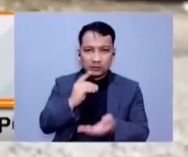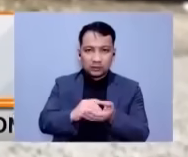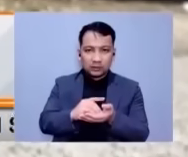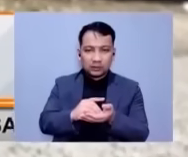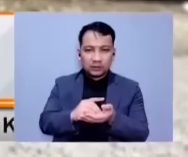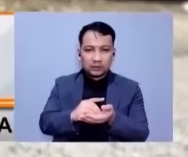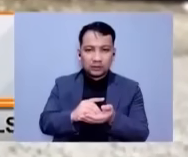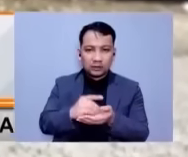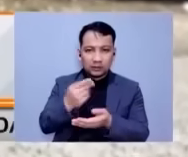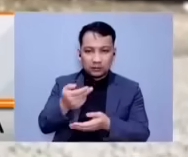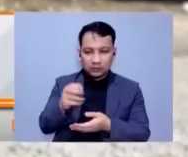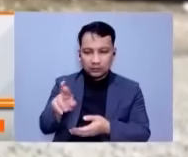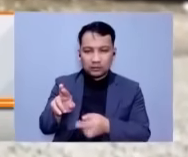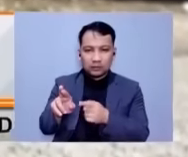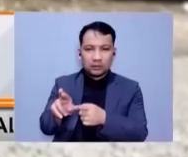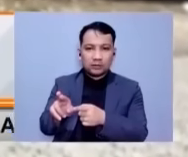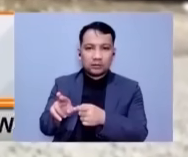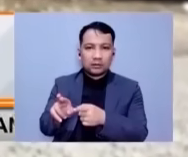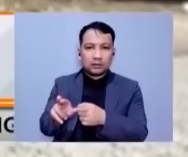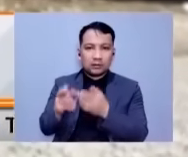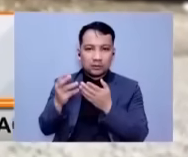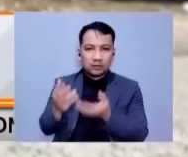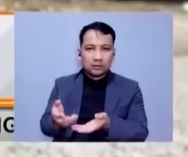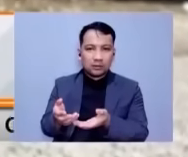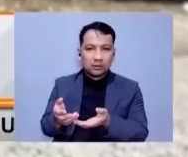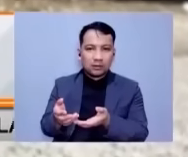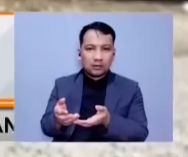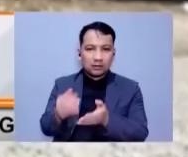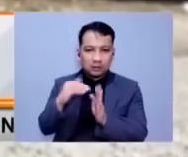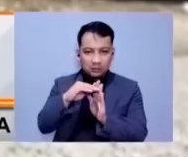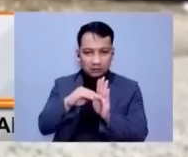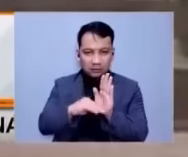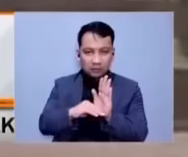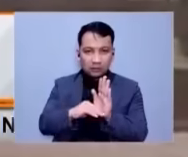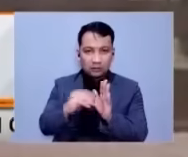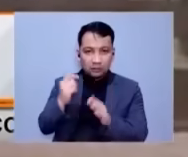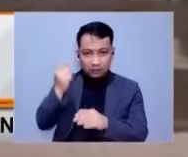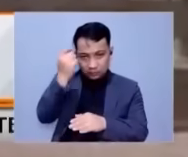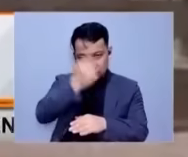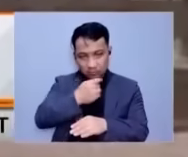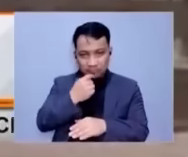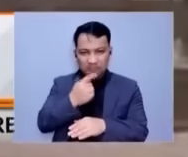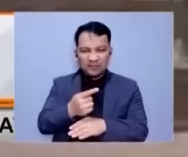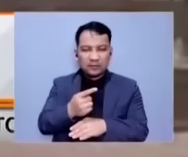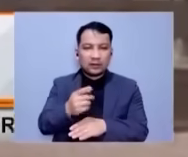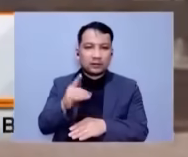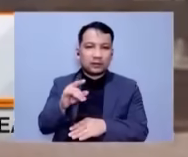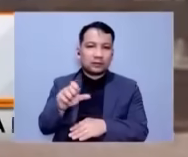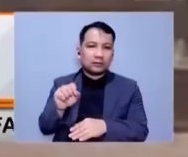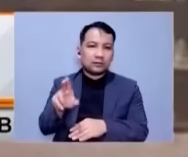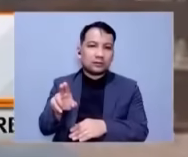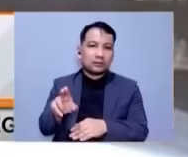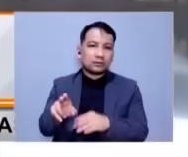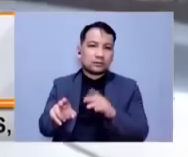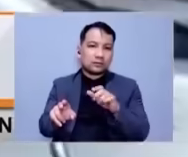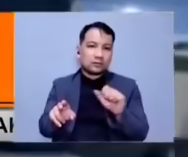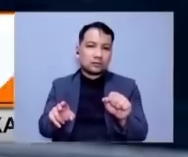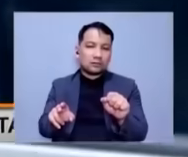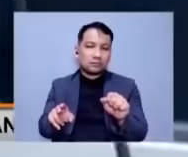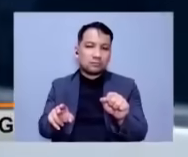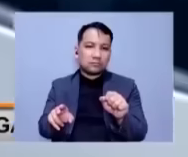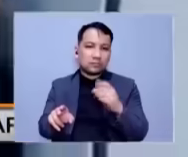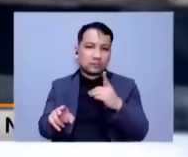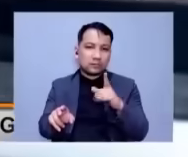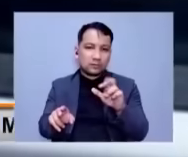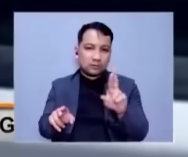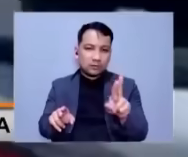ng ospital, bigatin daw ang kanyang credential. Graduate at nakapag-aral daw siya sa Silliman University, De La Salle University